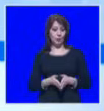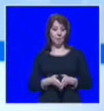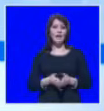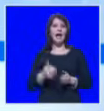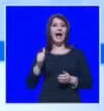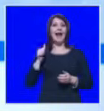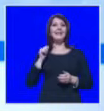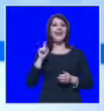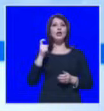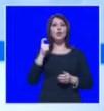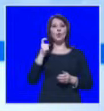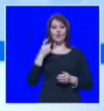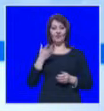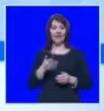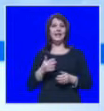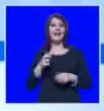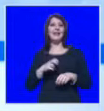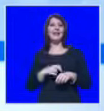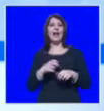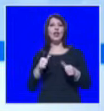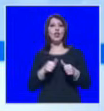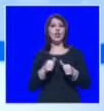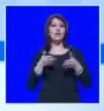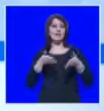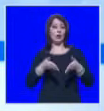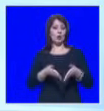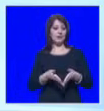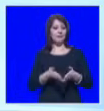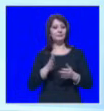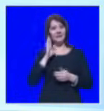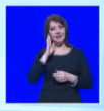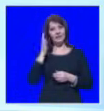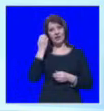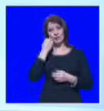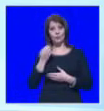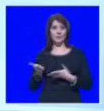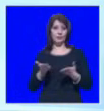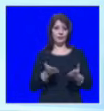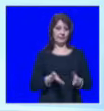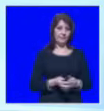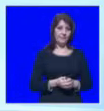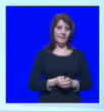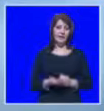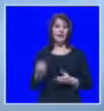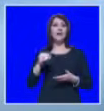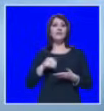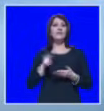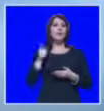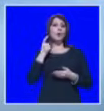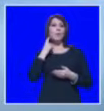БНБ Андрей Гюров и Даниел Лорер, който е вече тук в студиото. Здравейте и добре дошли, здравейте, господин Лорер. Идвате от